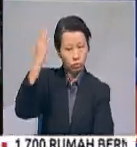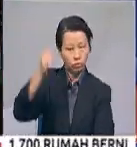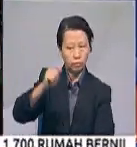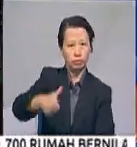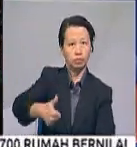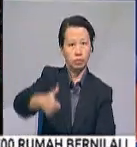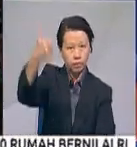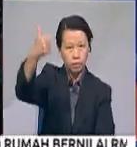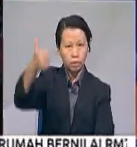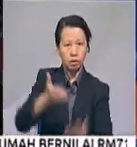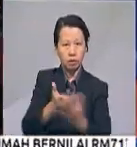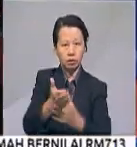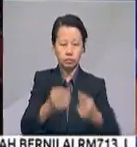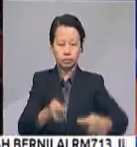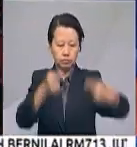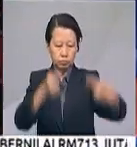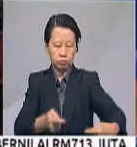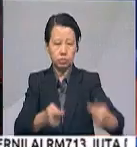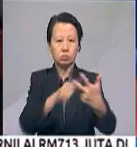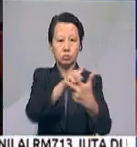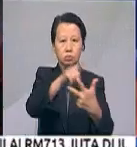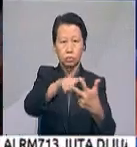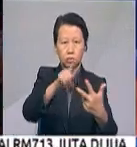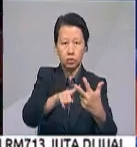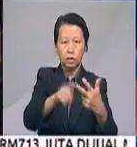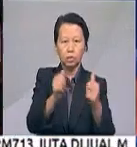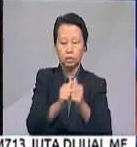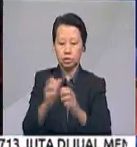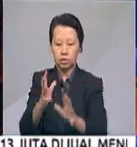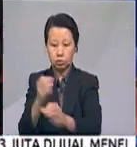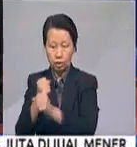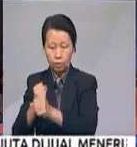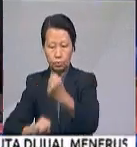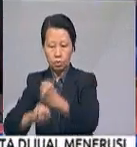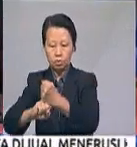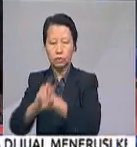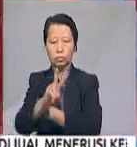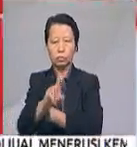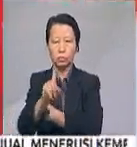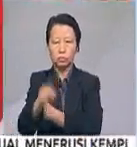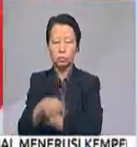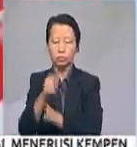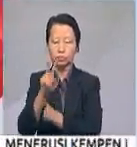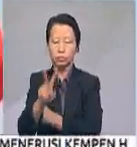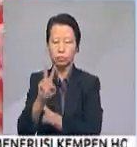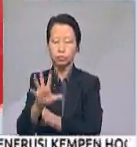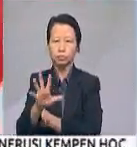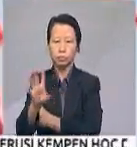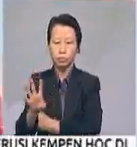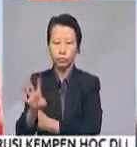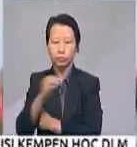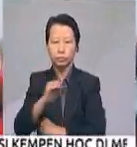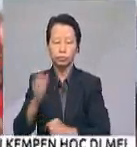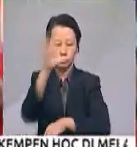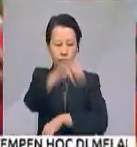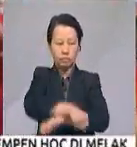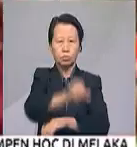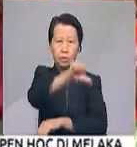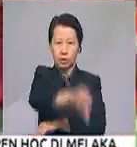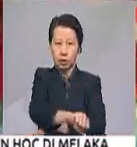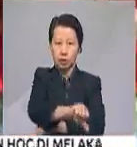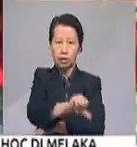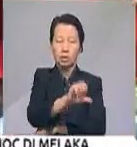ini menerusi pertandingan tiga penjuru dengan memperoleh 21,254 undi, menewaskan calon